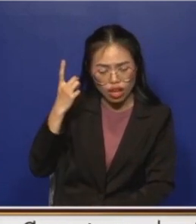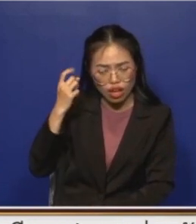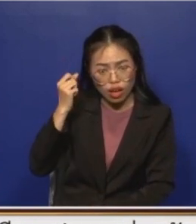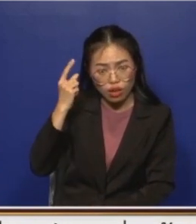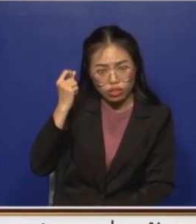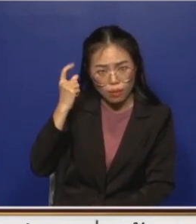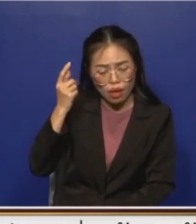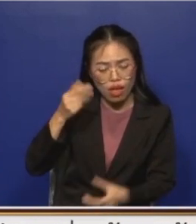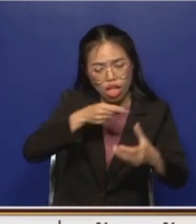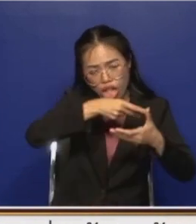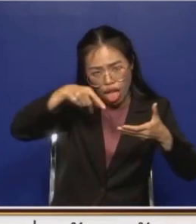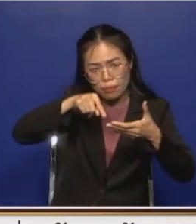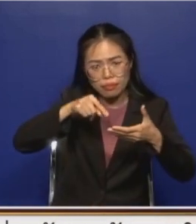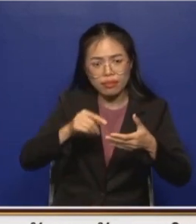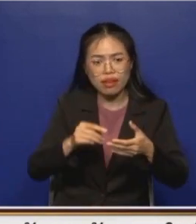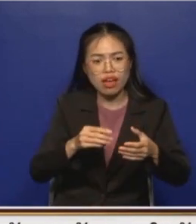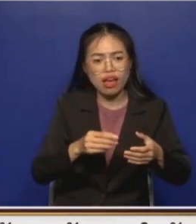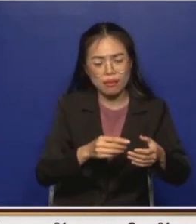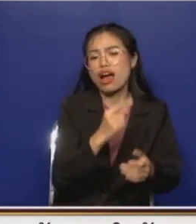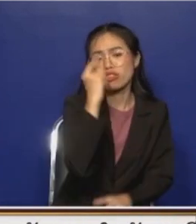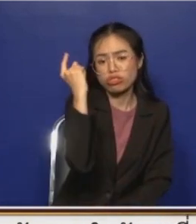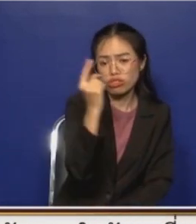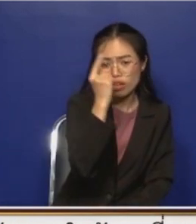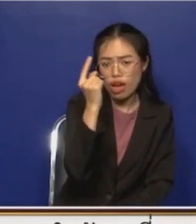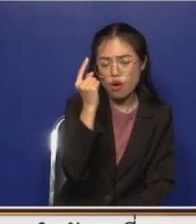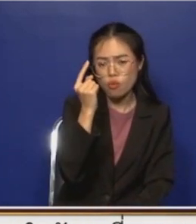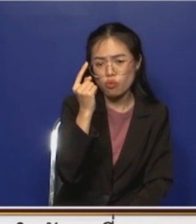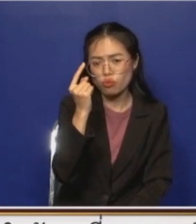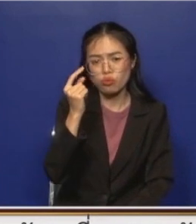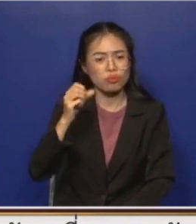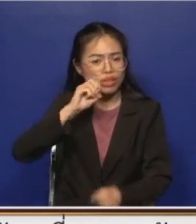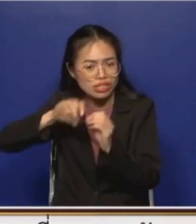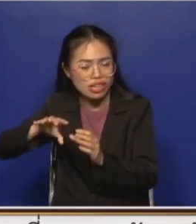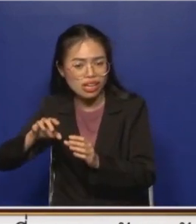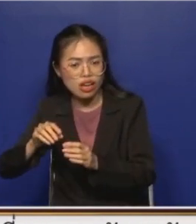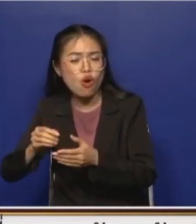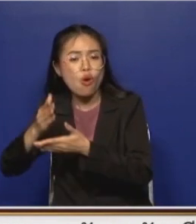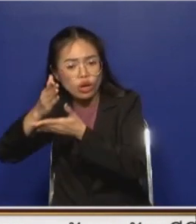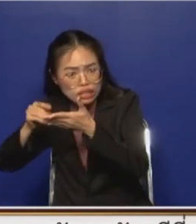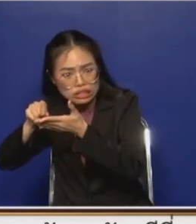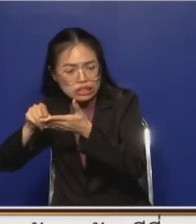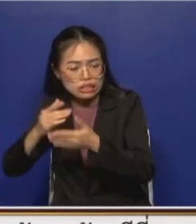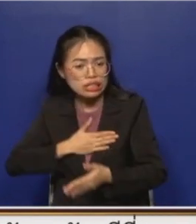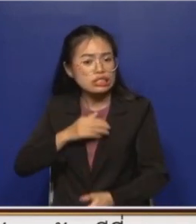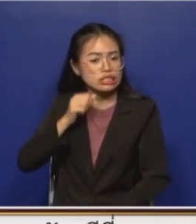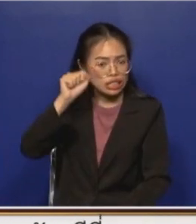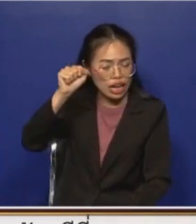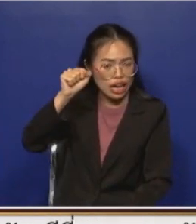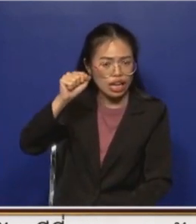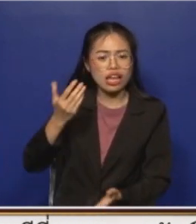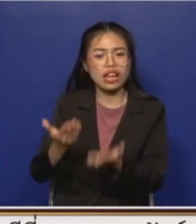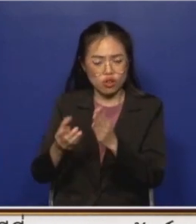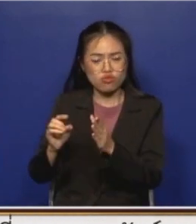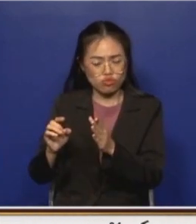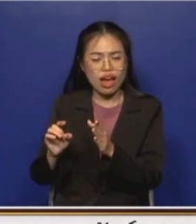ไหมฮะสิ่งเหล่านี้นะฮะด้วยความที่ต้องมาแย่งกันตื่นตีสามตีห้